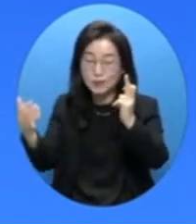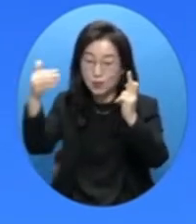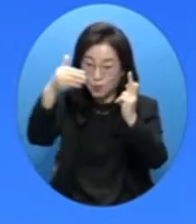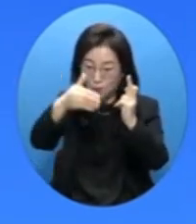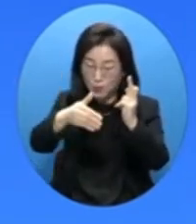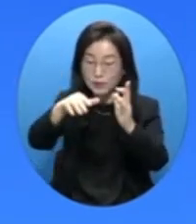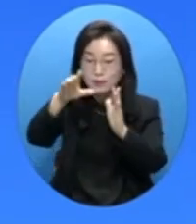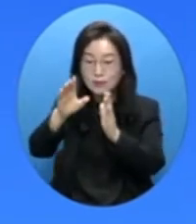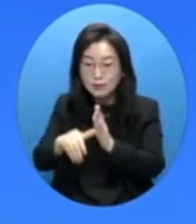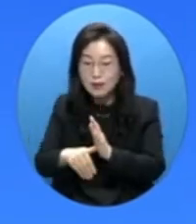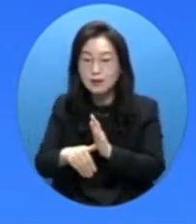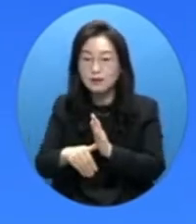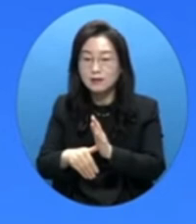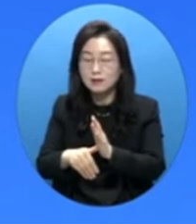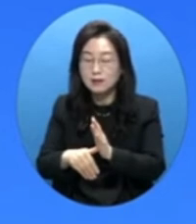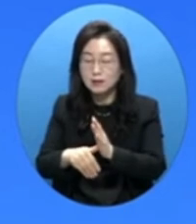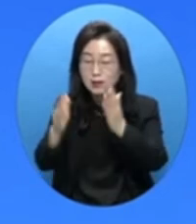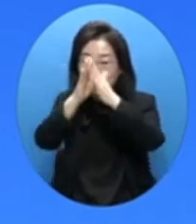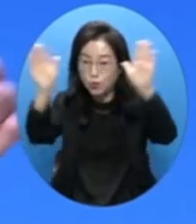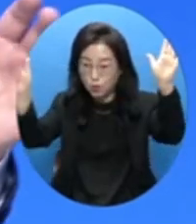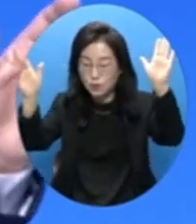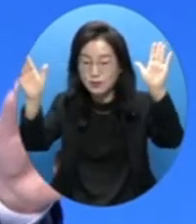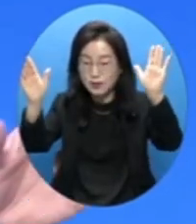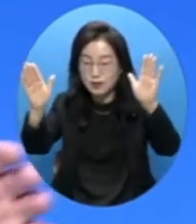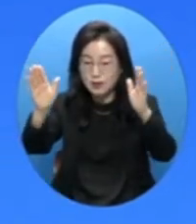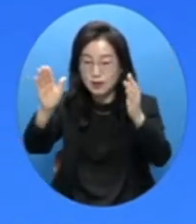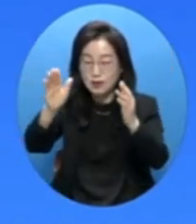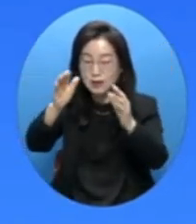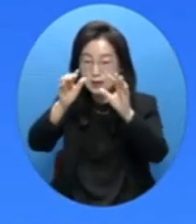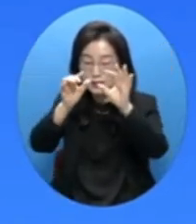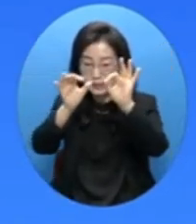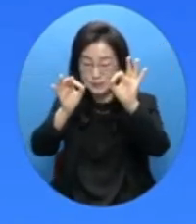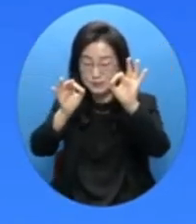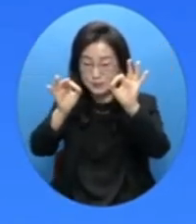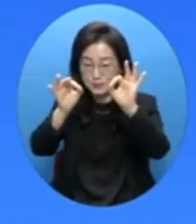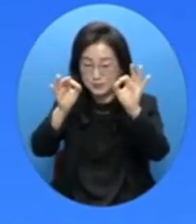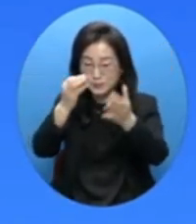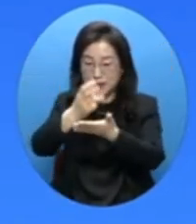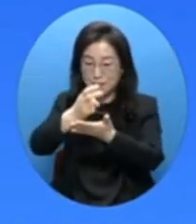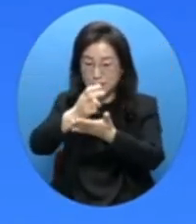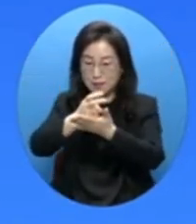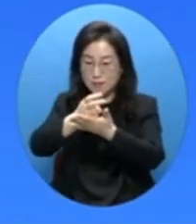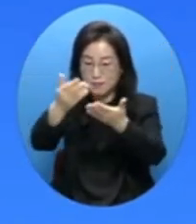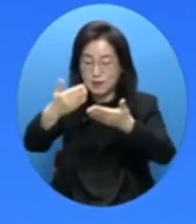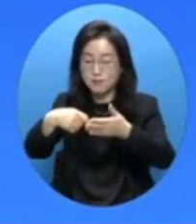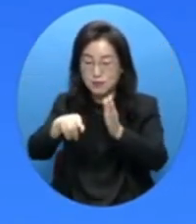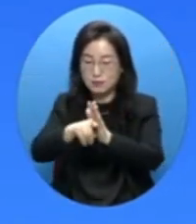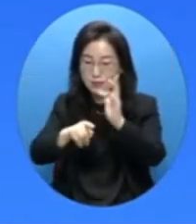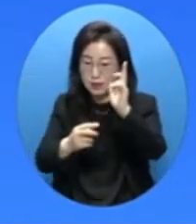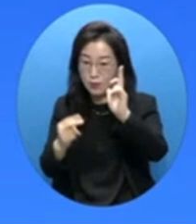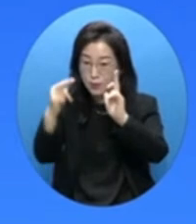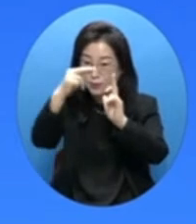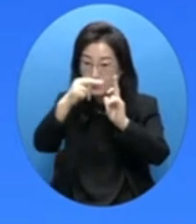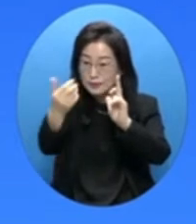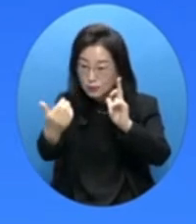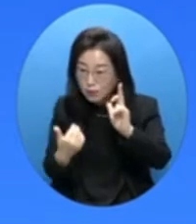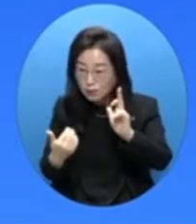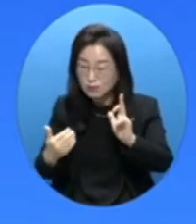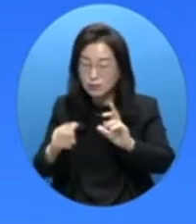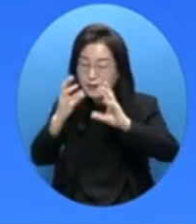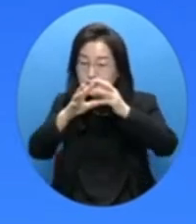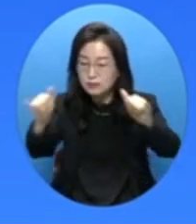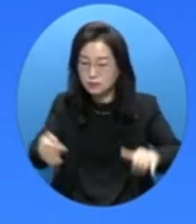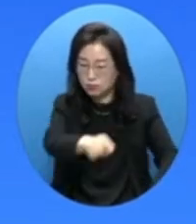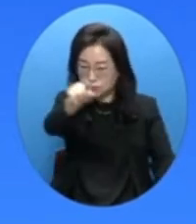모세가 쉽게 말을 받으러 올라갈 때도 온 백성에게 말했습니다 너희가 옷을 빨고